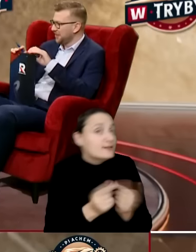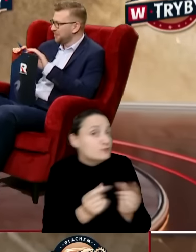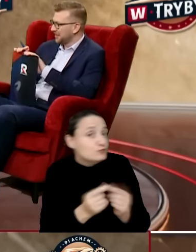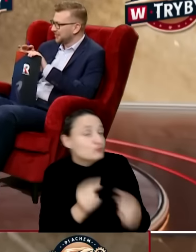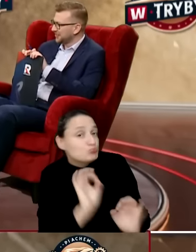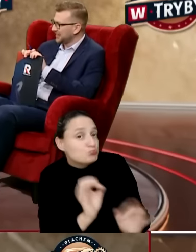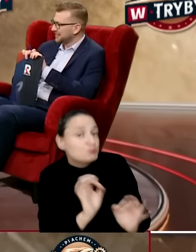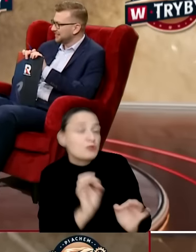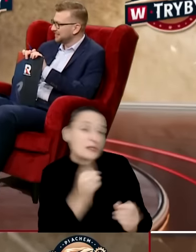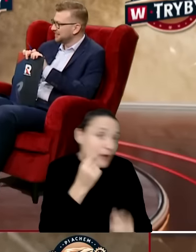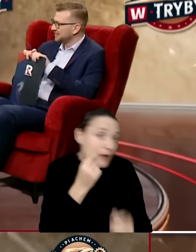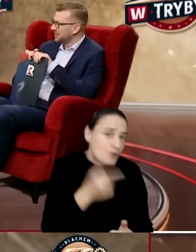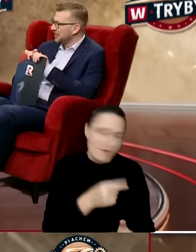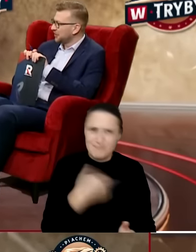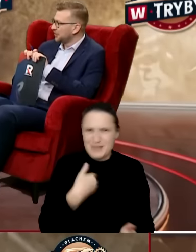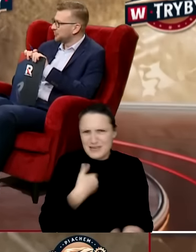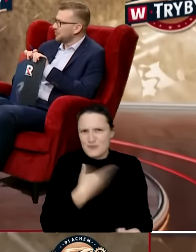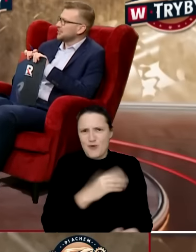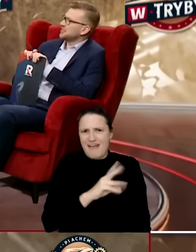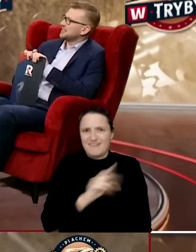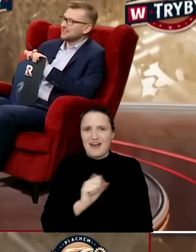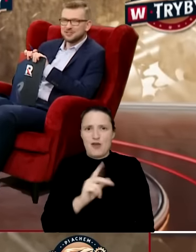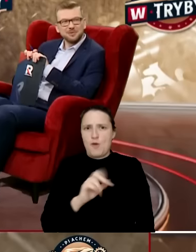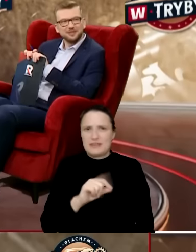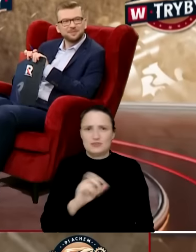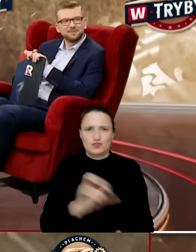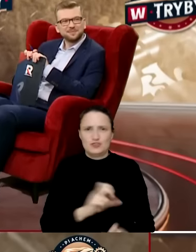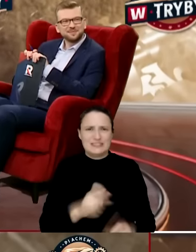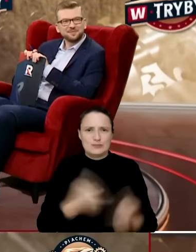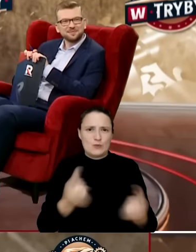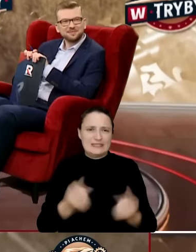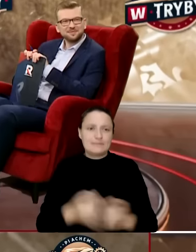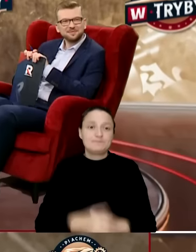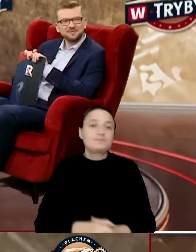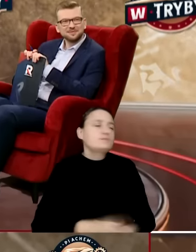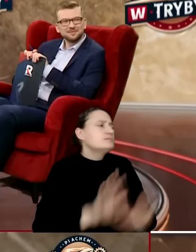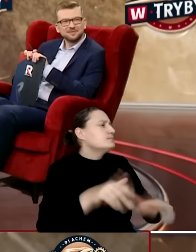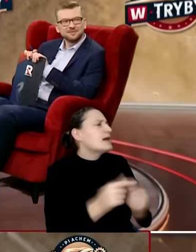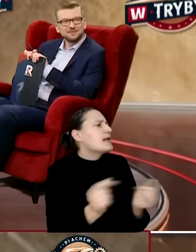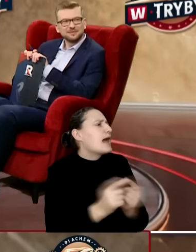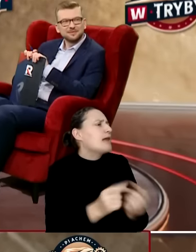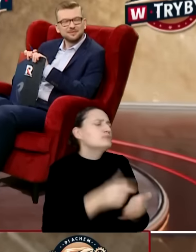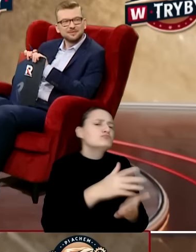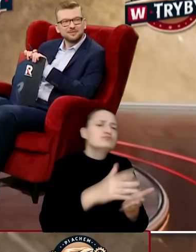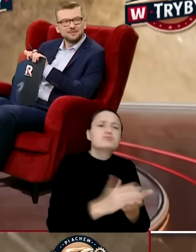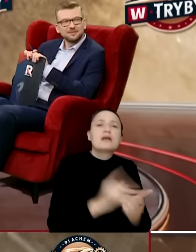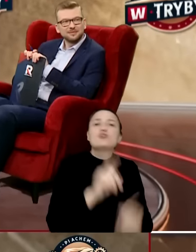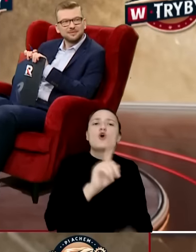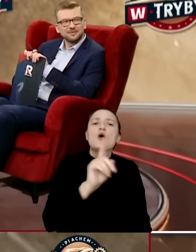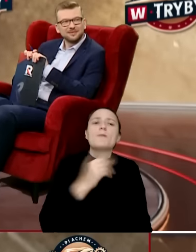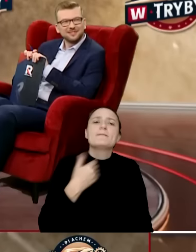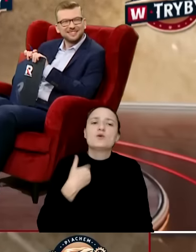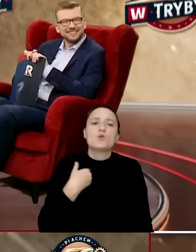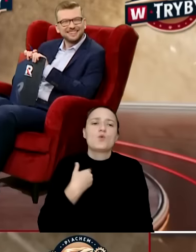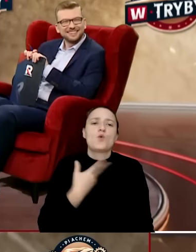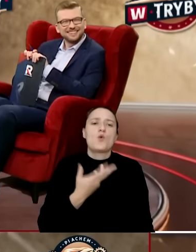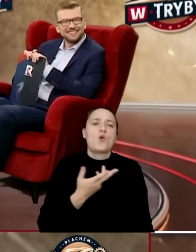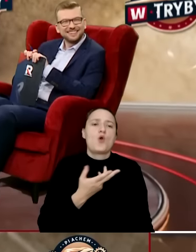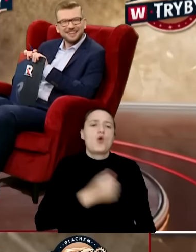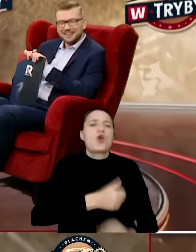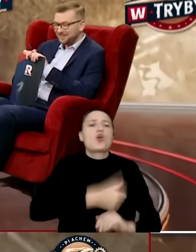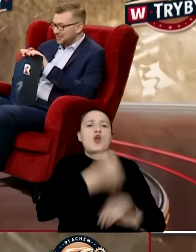Jajeczniczka też była. No dobra, no to tak koło złota czekaj, się kręcimy. Od jajeczniczki to zdaje się była pani komisarz, która mówiła,